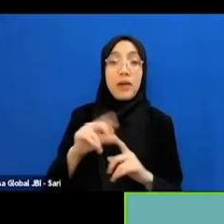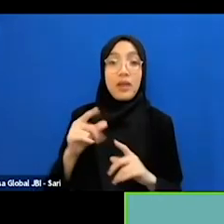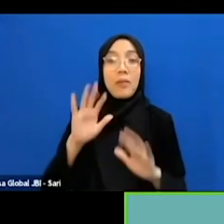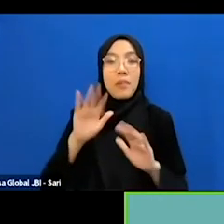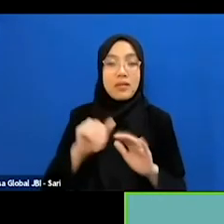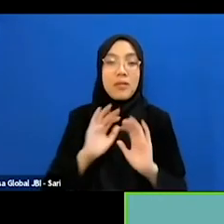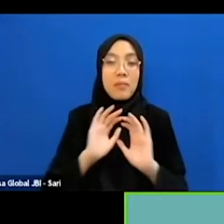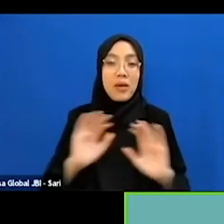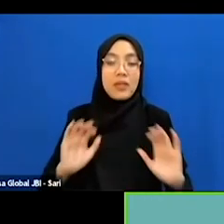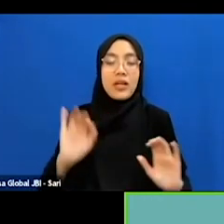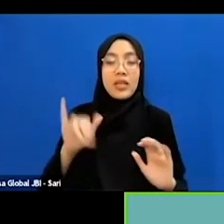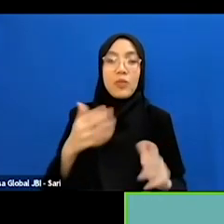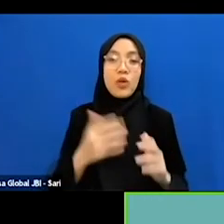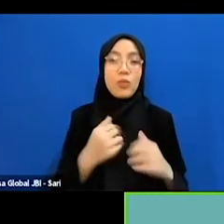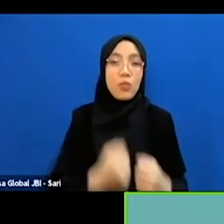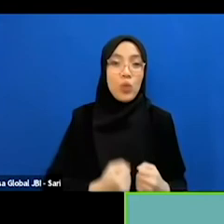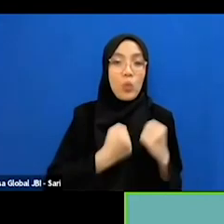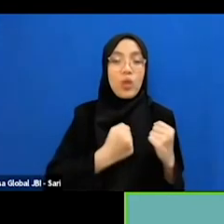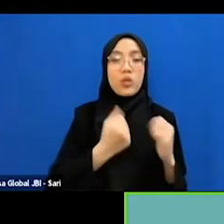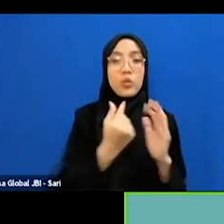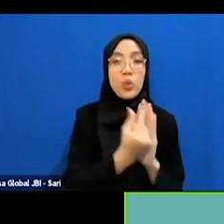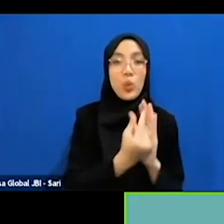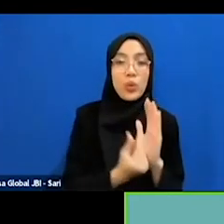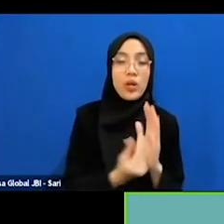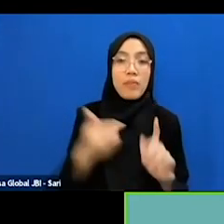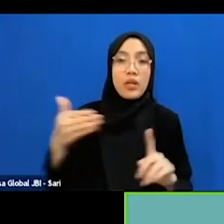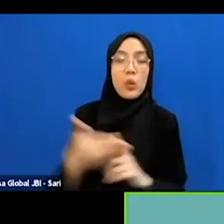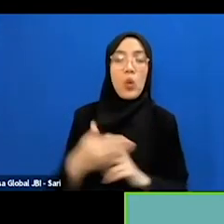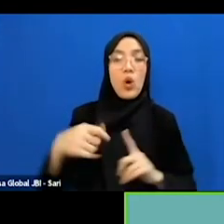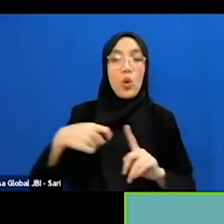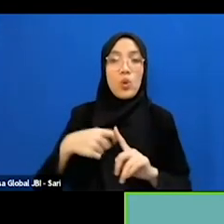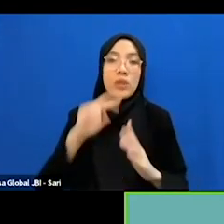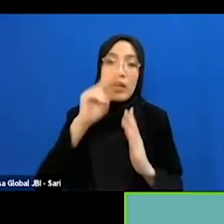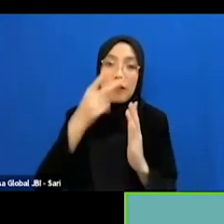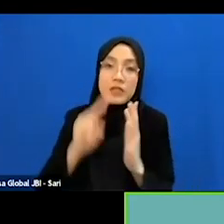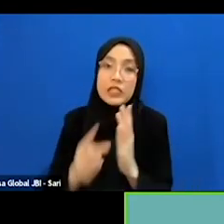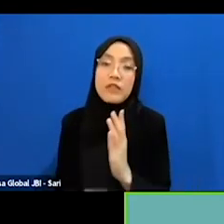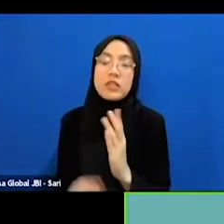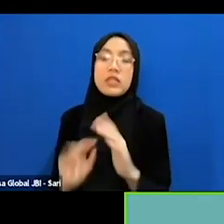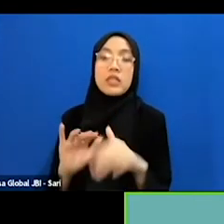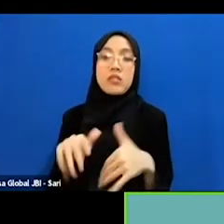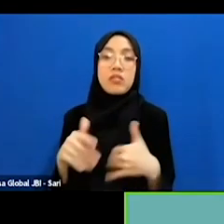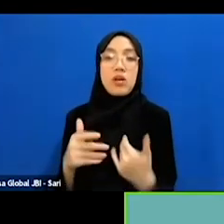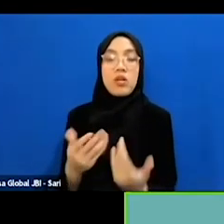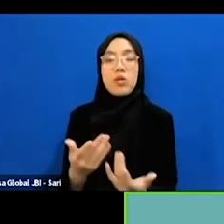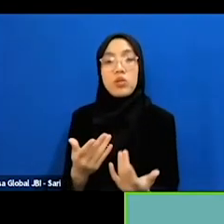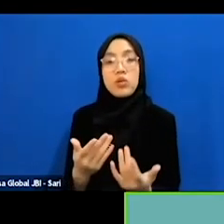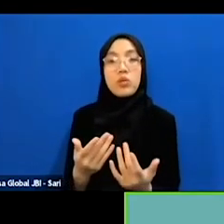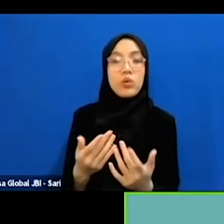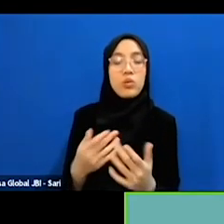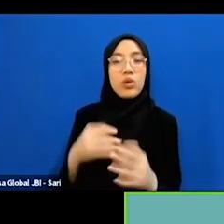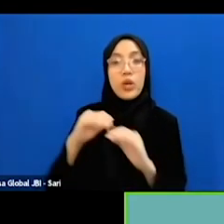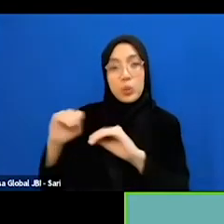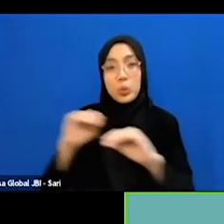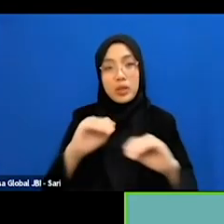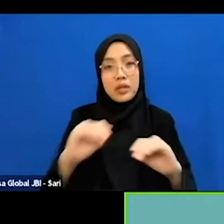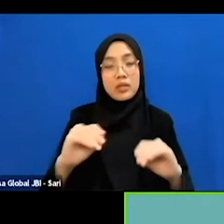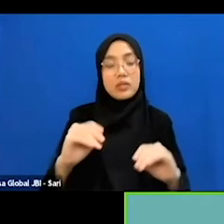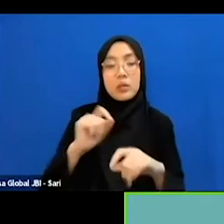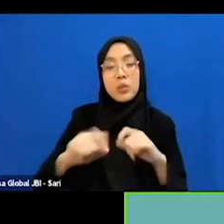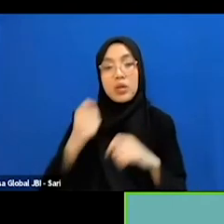entah itu dengan memperkuat undang-undang perlindungan konsumen atau revisinya Tentu saja itu kasih when switching